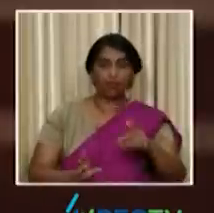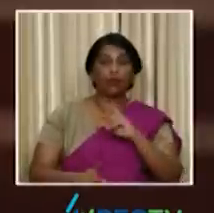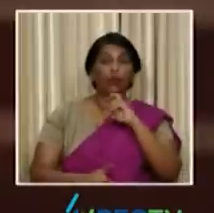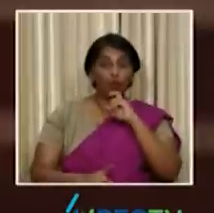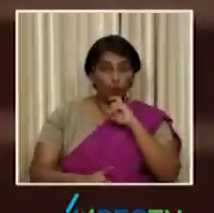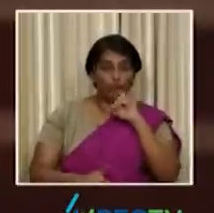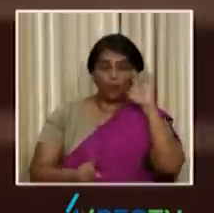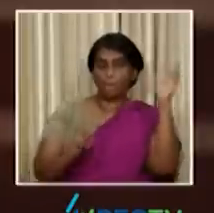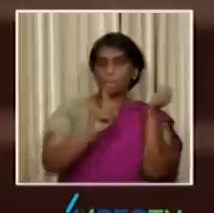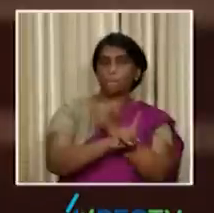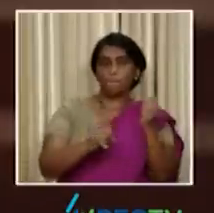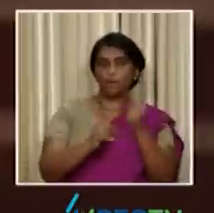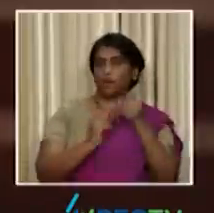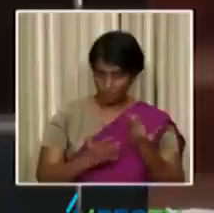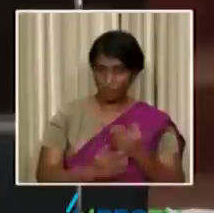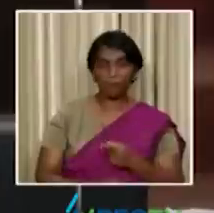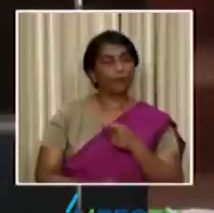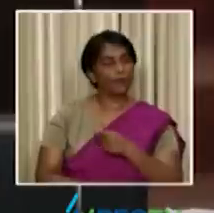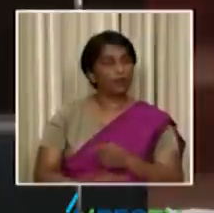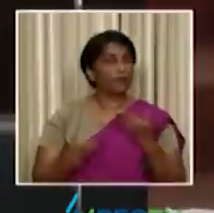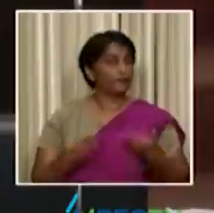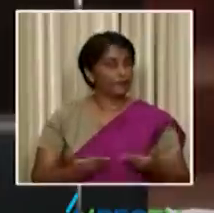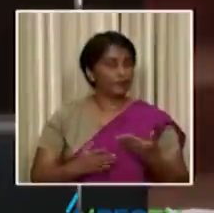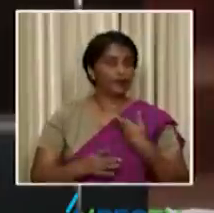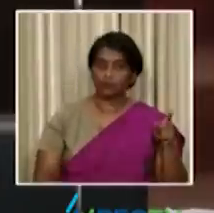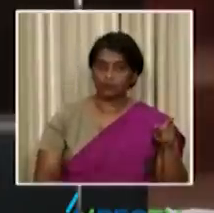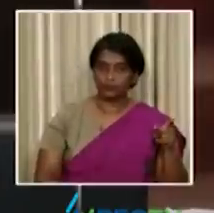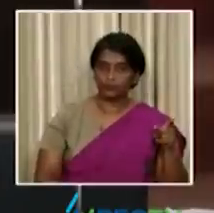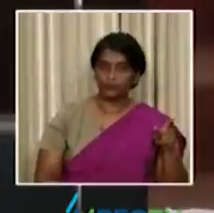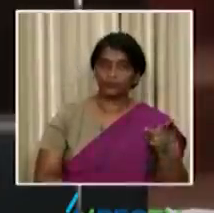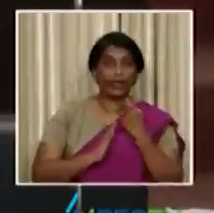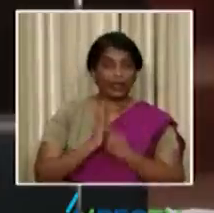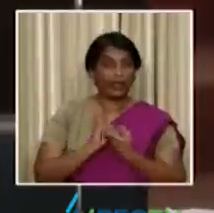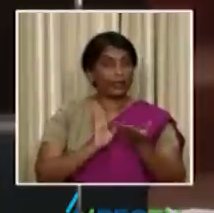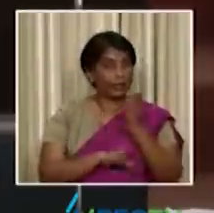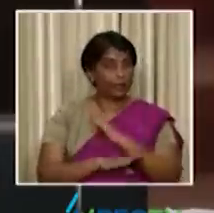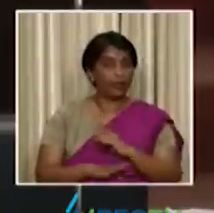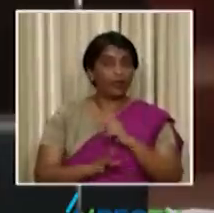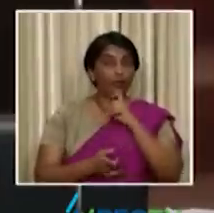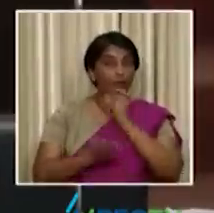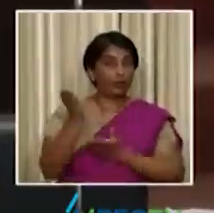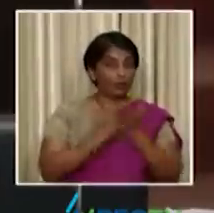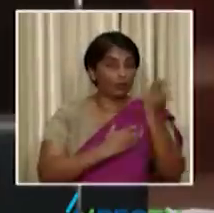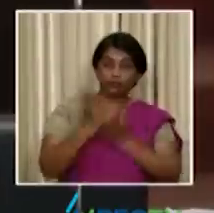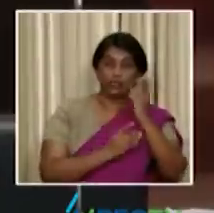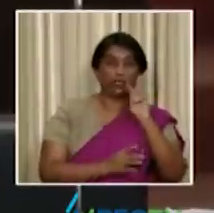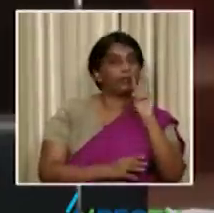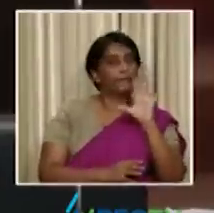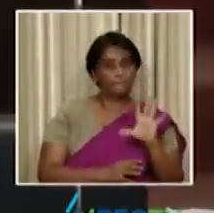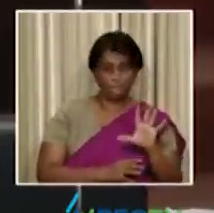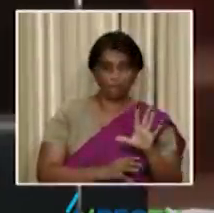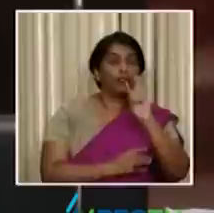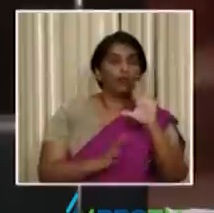අධිකරණයට අයිතු බලපෑමක් කරන්න එතුමා උත්සාහ කරනවා වර්තමාන අග්‍රවීෂකාරතුමා නීතිපති කාලේ නඩු 35ක් දැම්මා ගරු නියෝජිත කතාදාක තිබුණේ